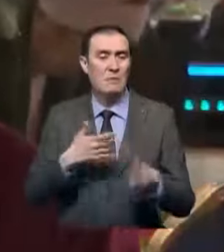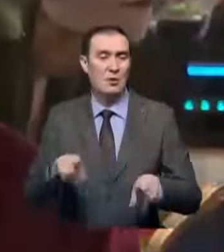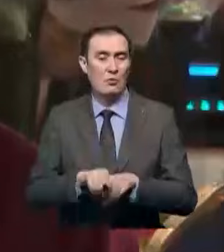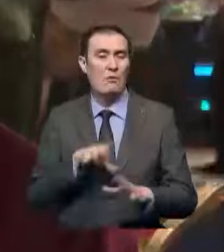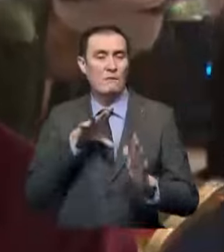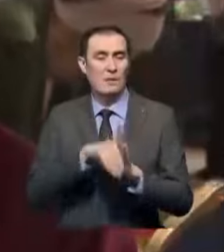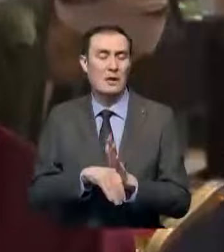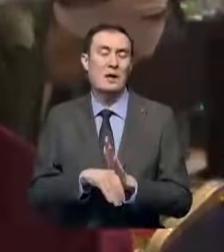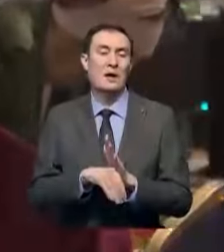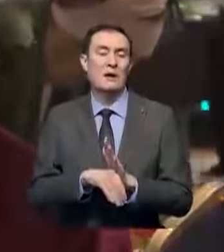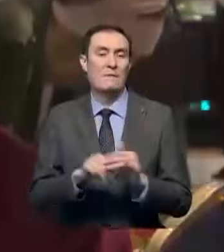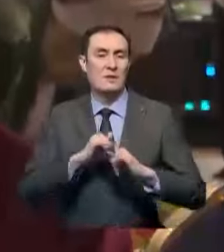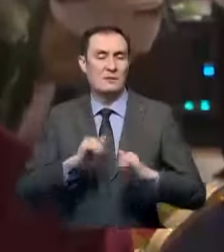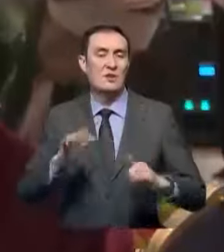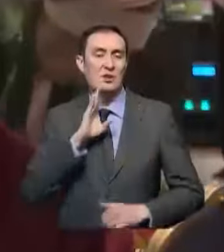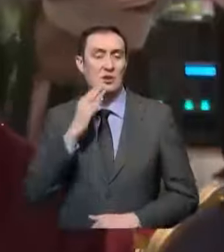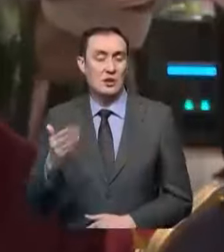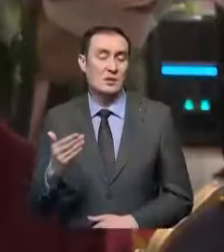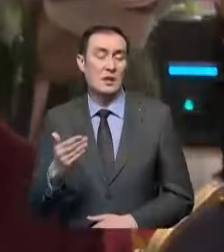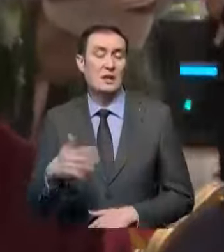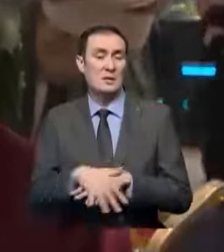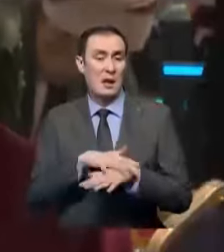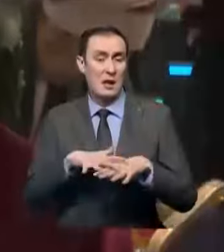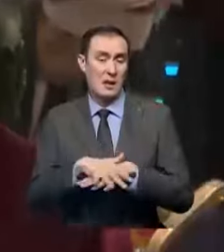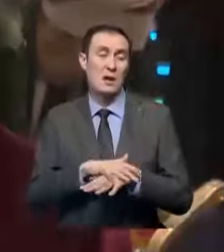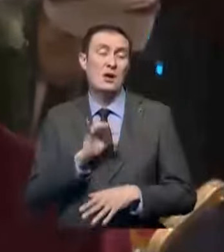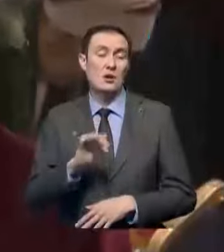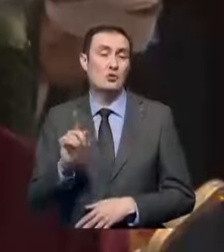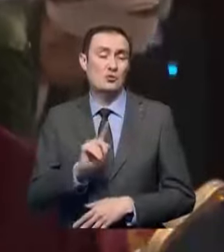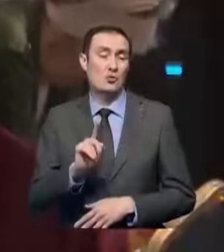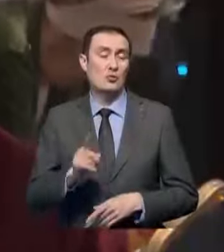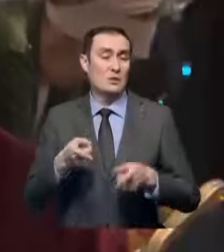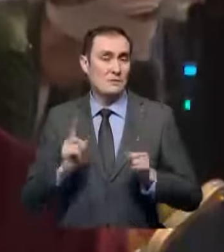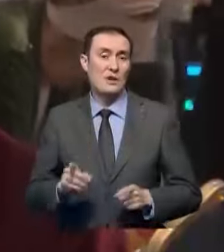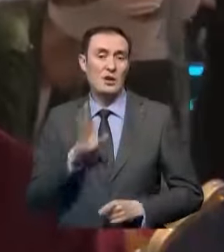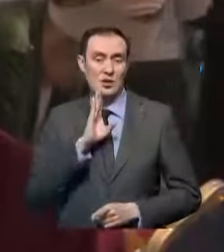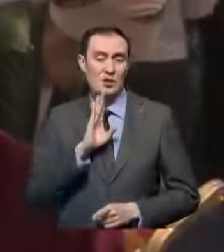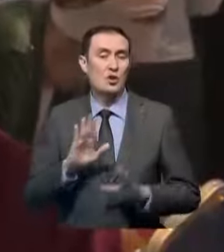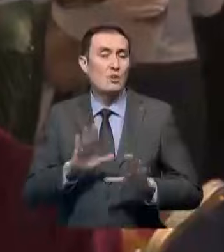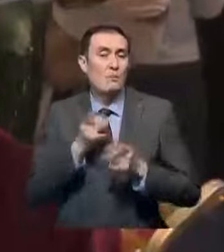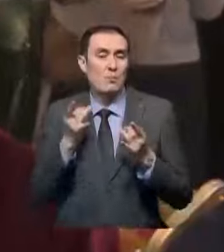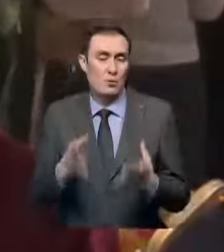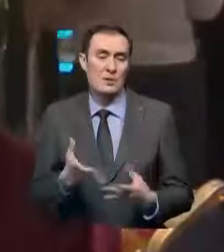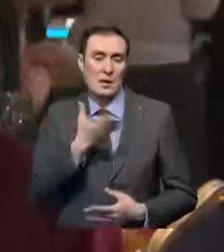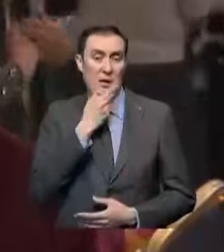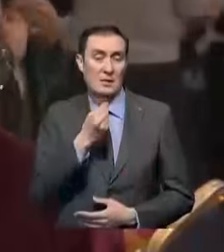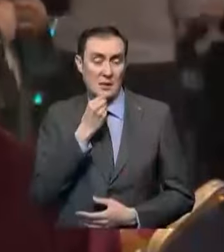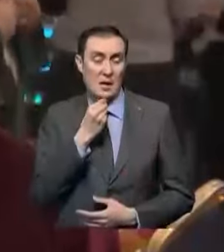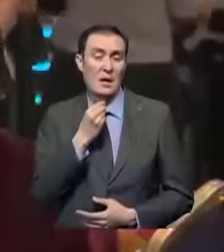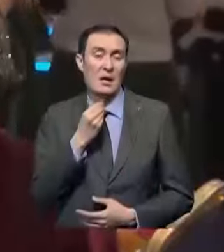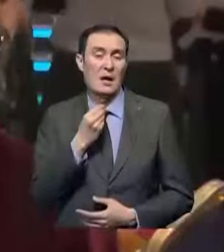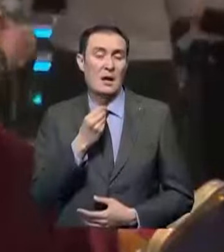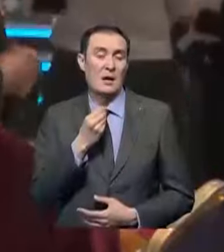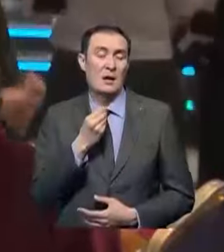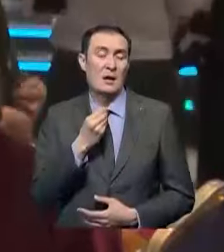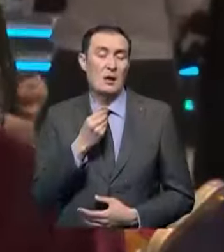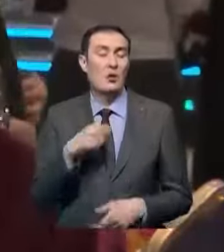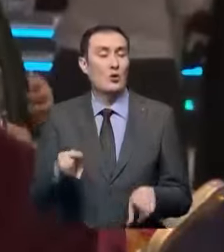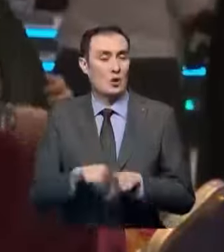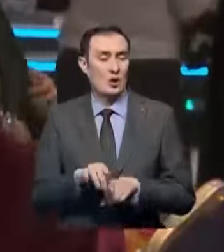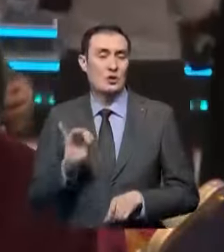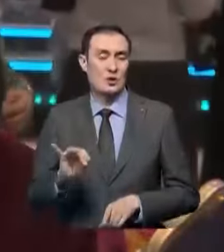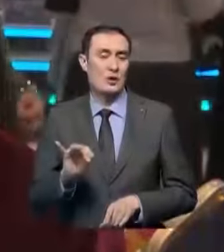необходимо делать со стороны женского эколога, населения, и что на самом деле женщина — это не только воплощение красоты и грации, скажем так, да, но